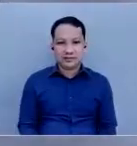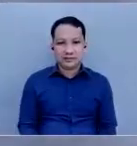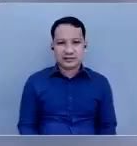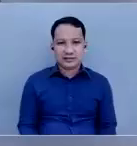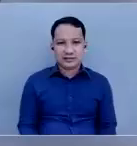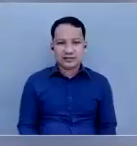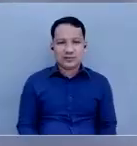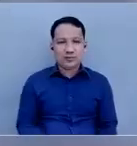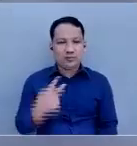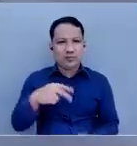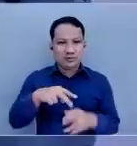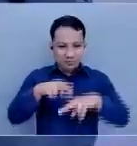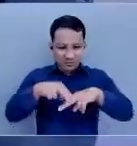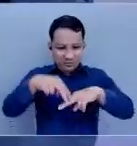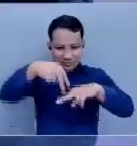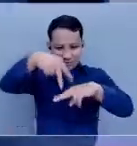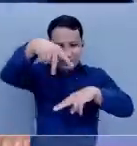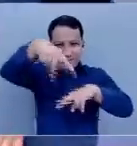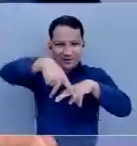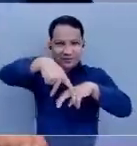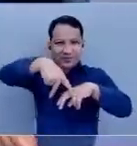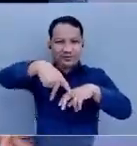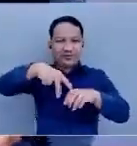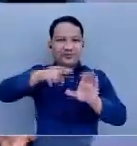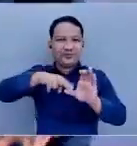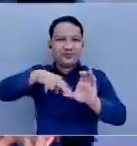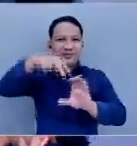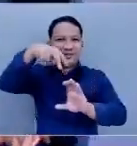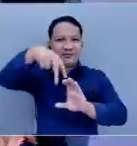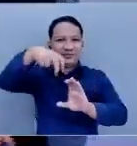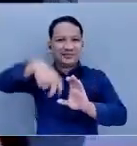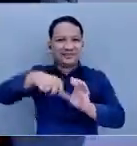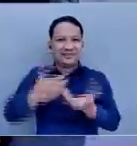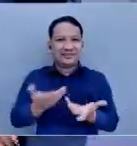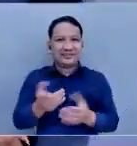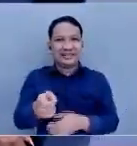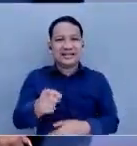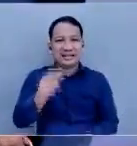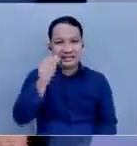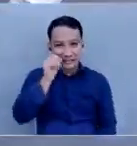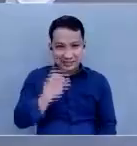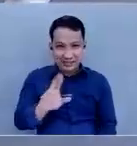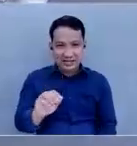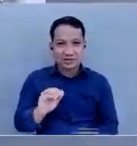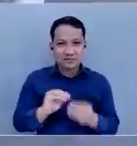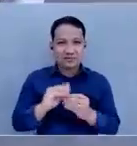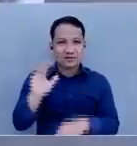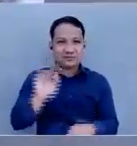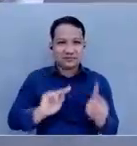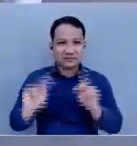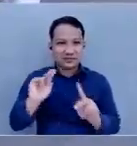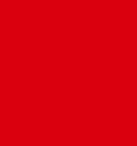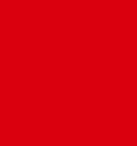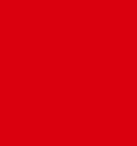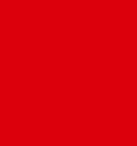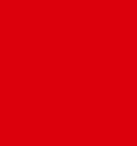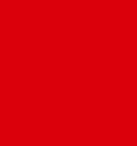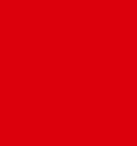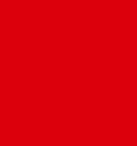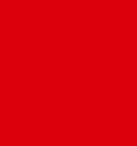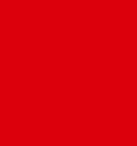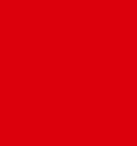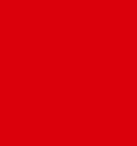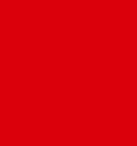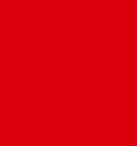Grabe, ibang klaseng level ng skill. Ano, maraming salamat sa inyo, Yara. More performances, more success.